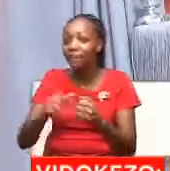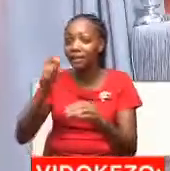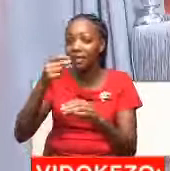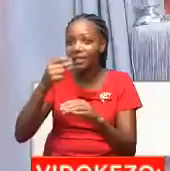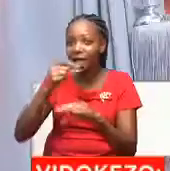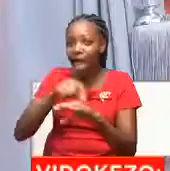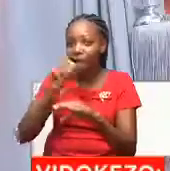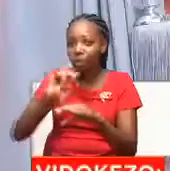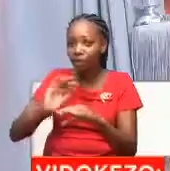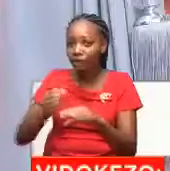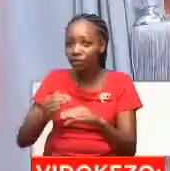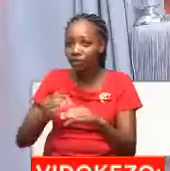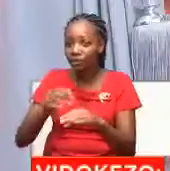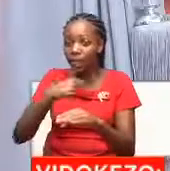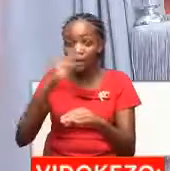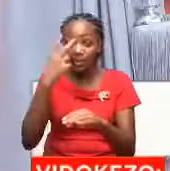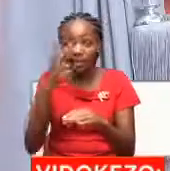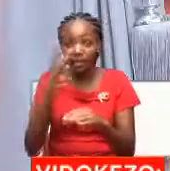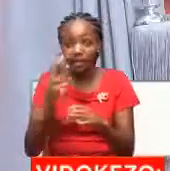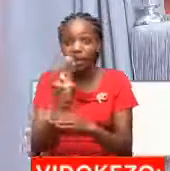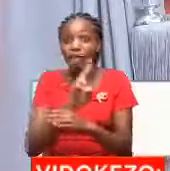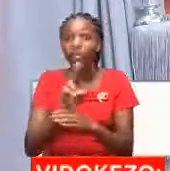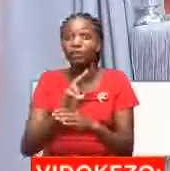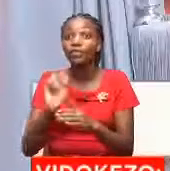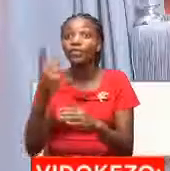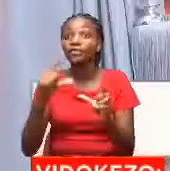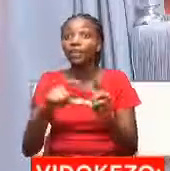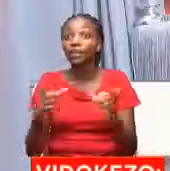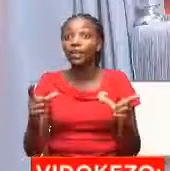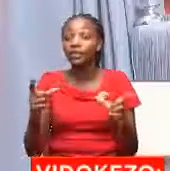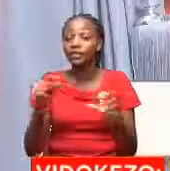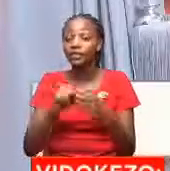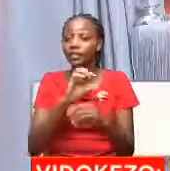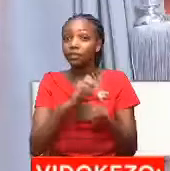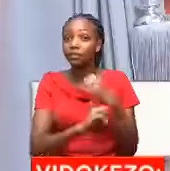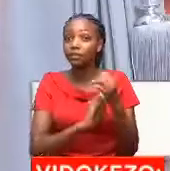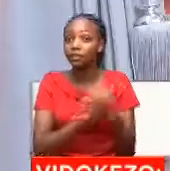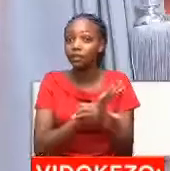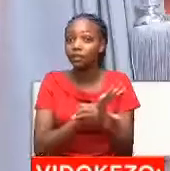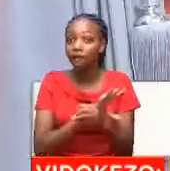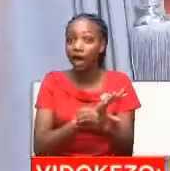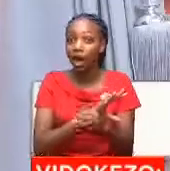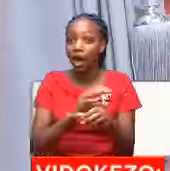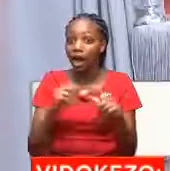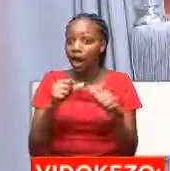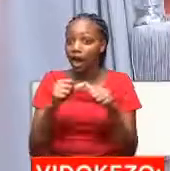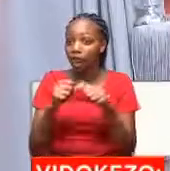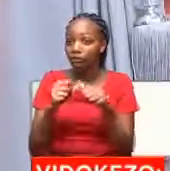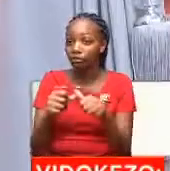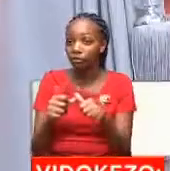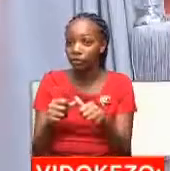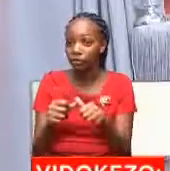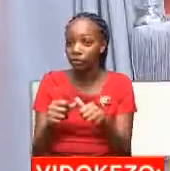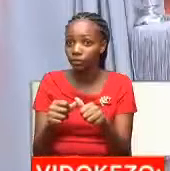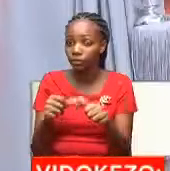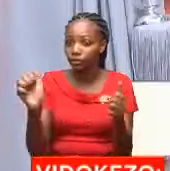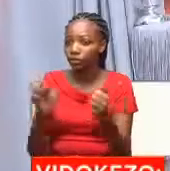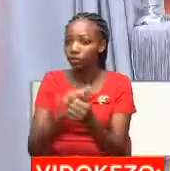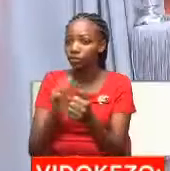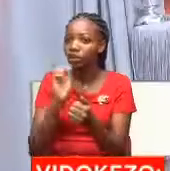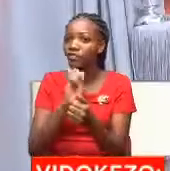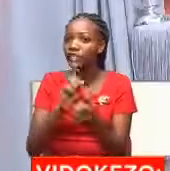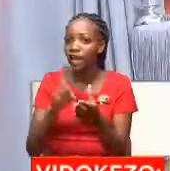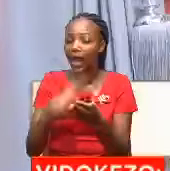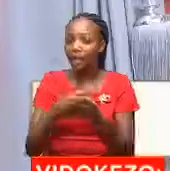ilithihirika kuwa matumizi ya lugha ya mama haswa katika filamu humo nchini imezidi kuwa ikizorota, huku